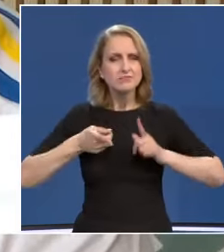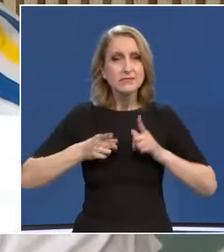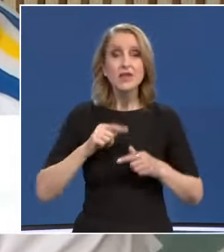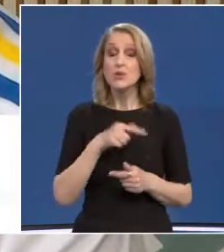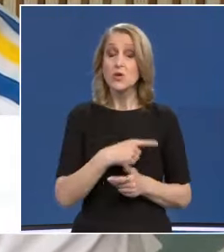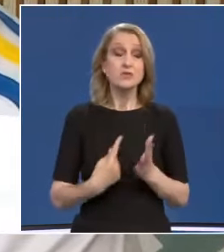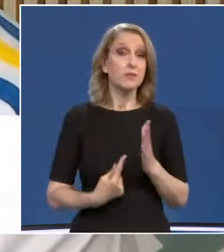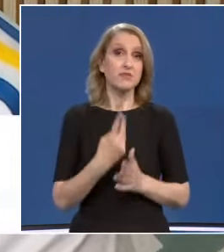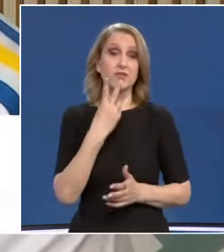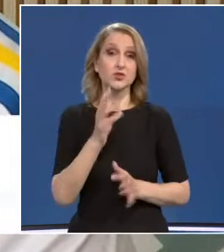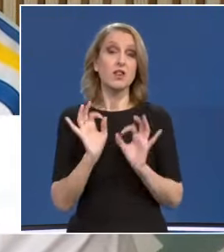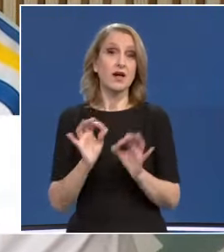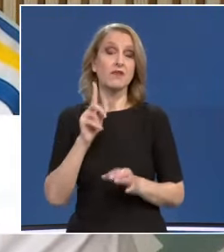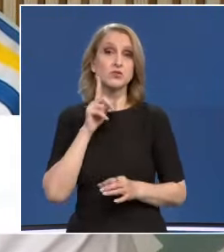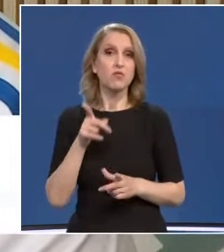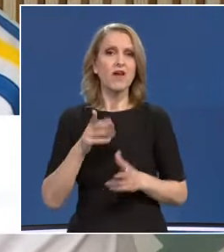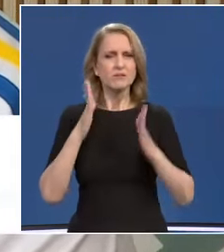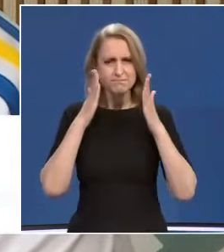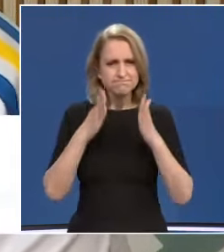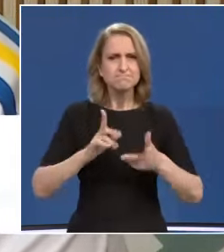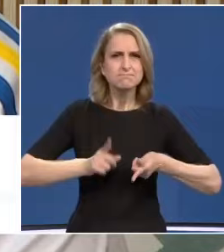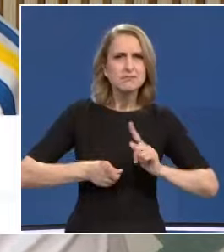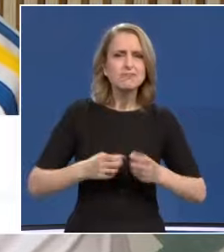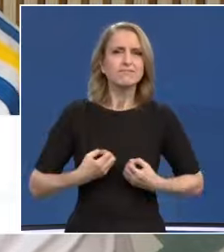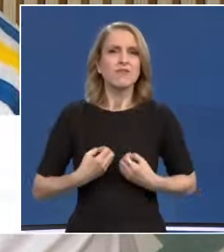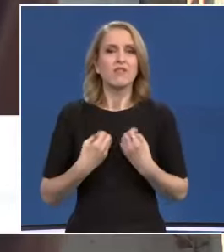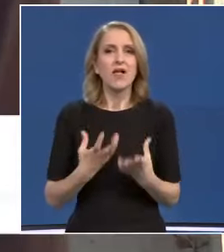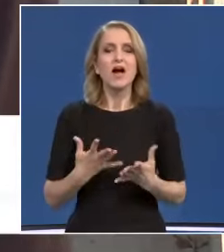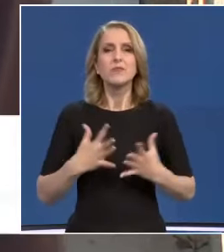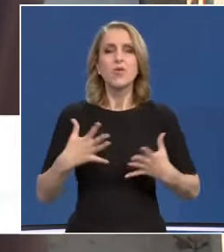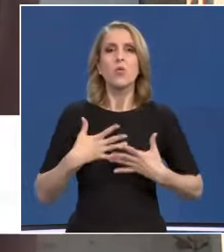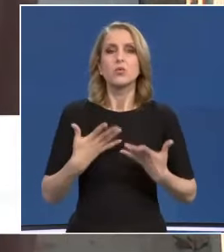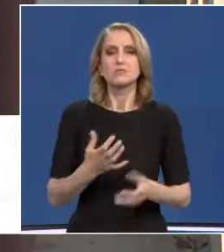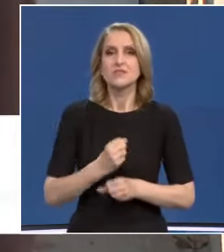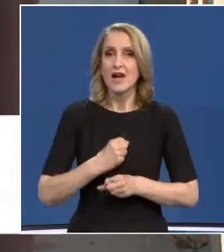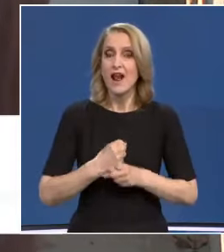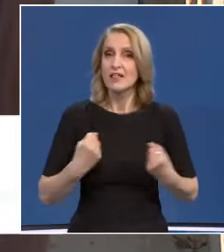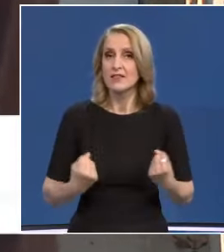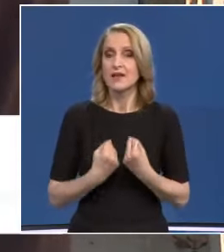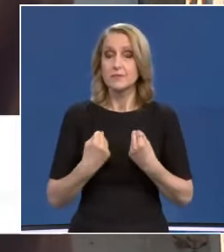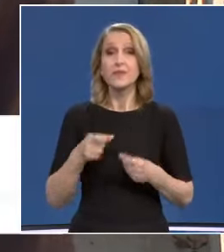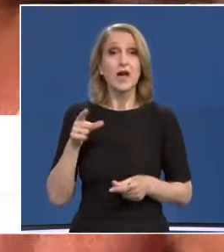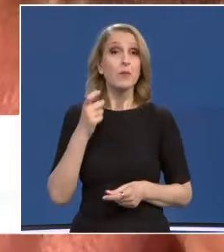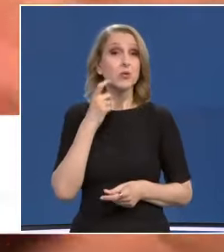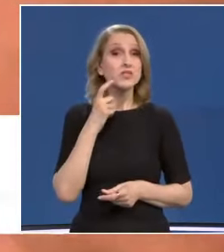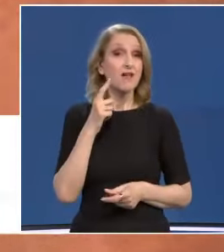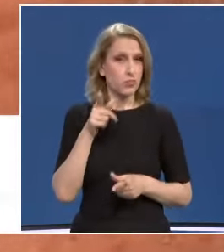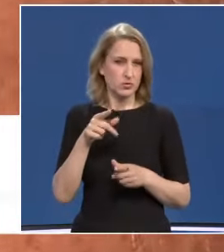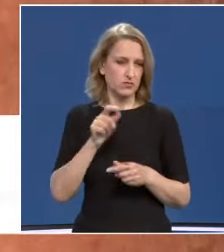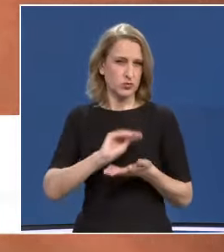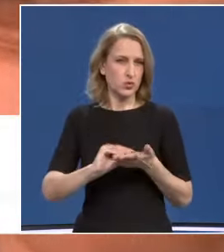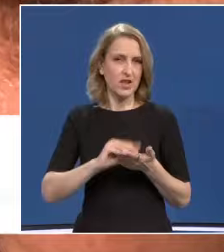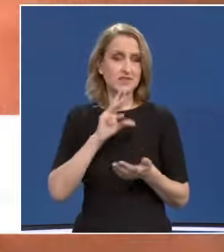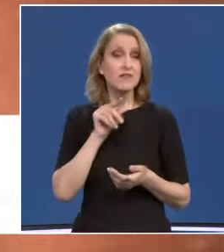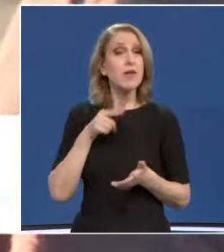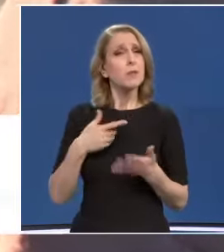си не е виждал друг такъв човек до момента, който да влага толкова много старание. Според спортния журналист Борислав Борисов има много